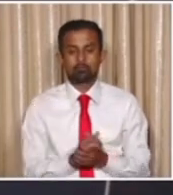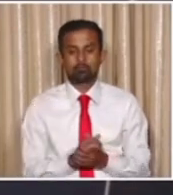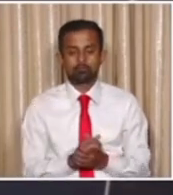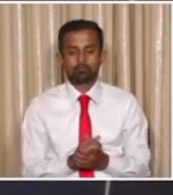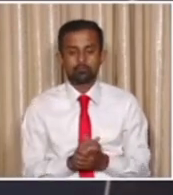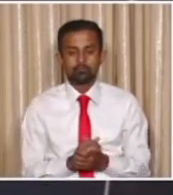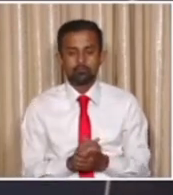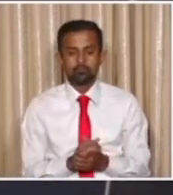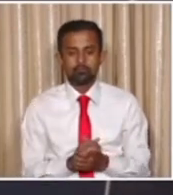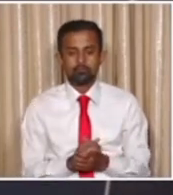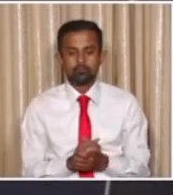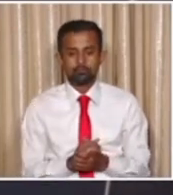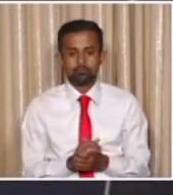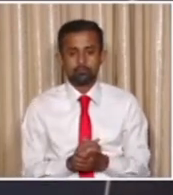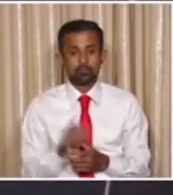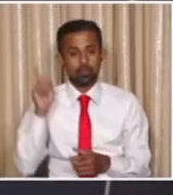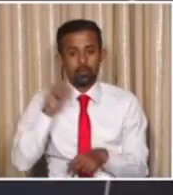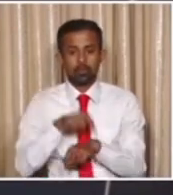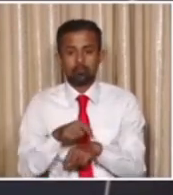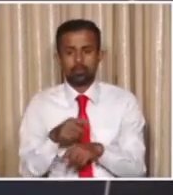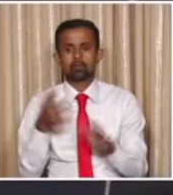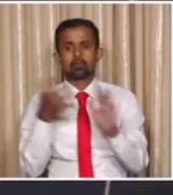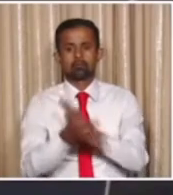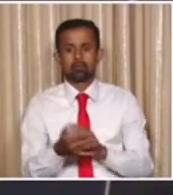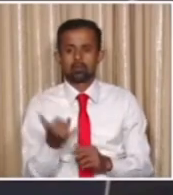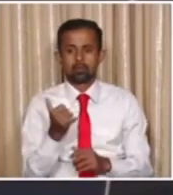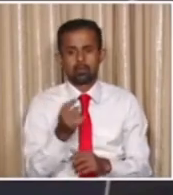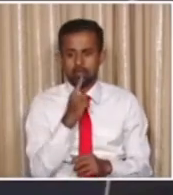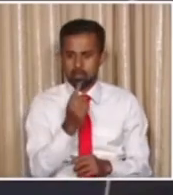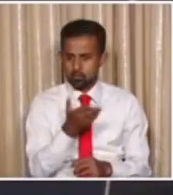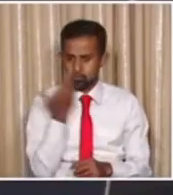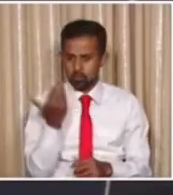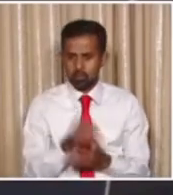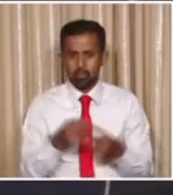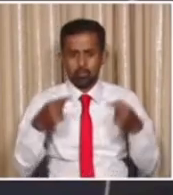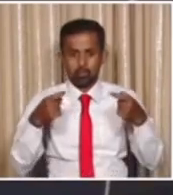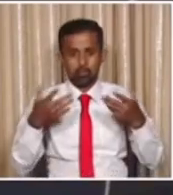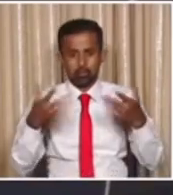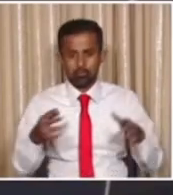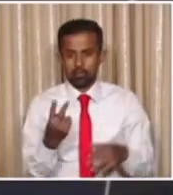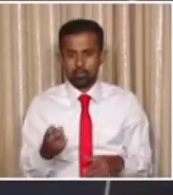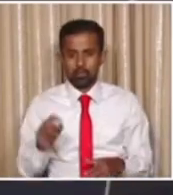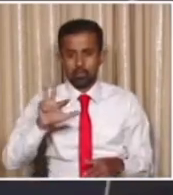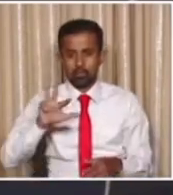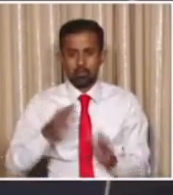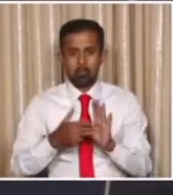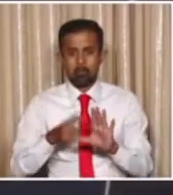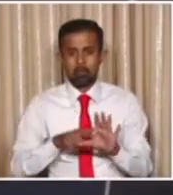එතකොට ඒ වෙලාවෙත් ගියේ එක වැරදි නේන දැන් යුද්ධය අවසන් කරනකොට 2009 මැයි 19